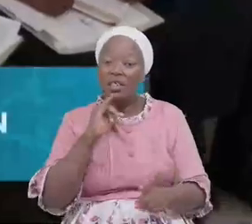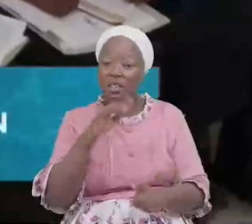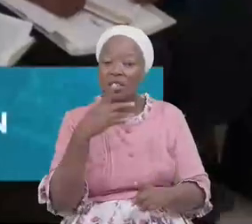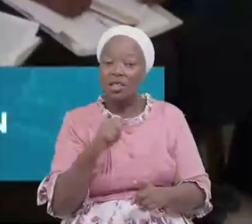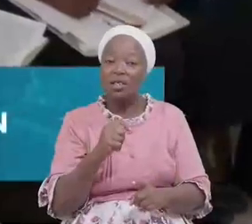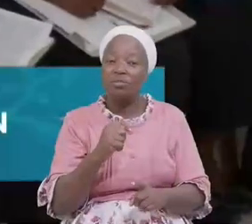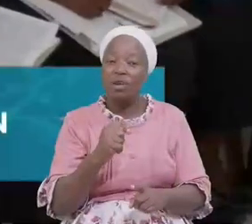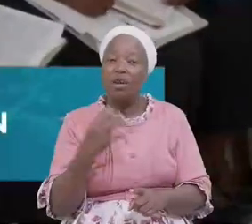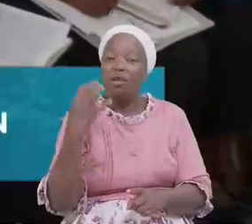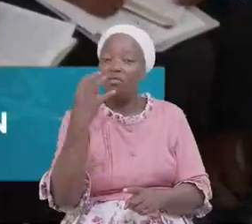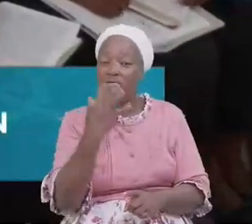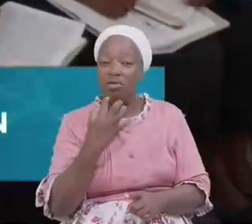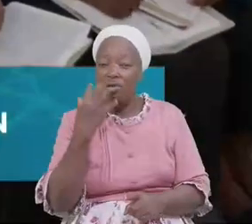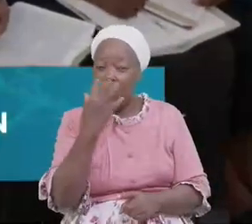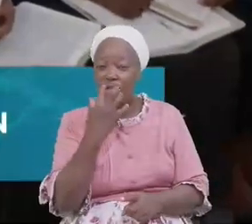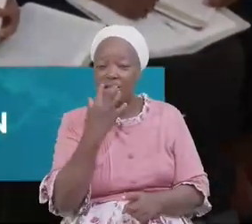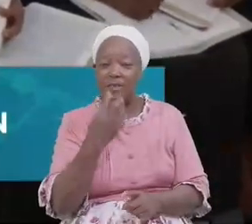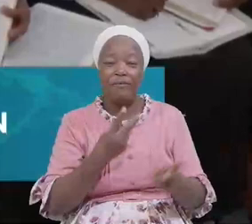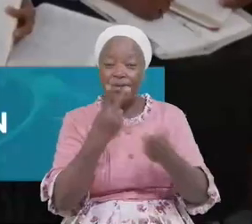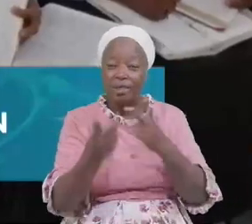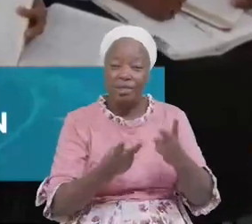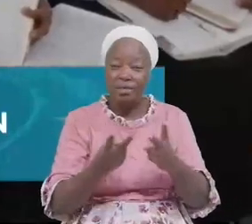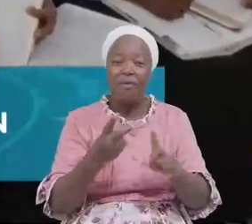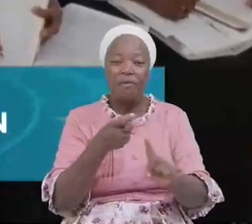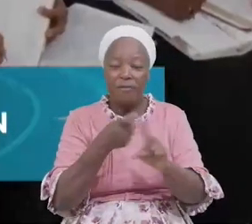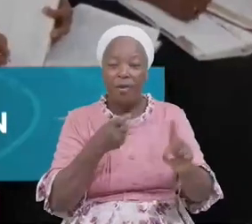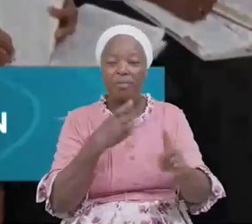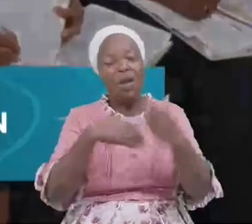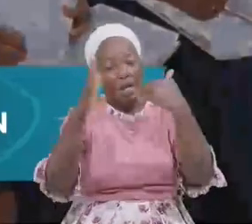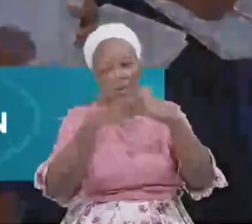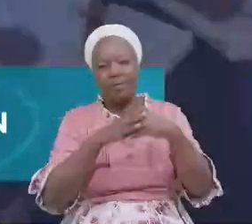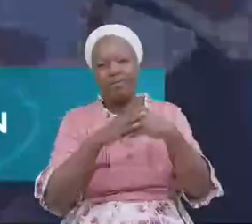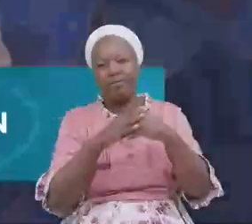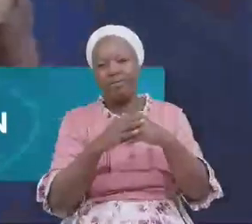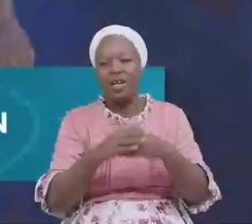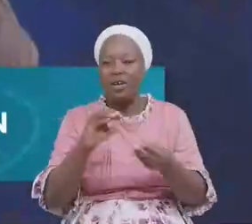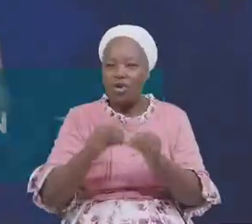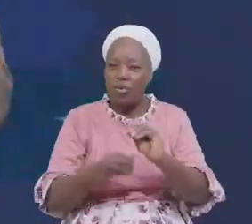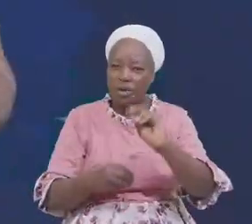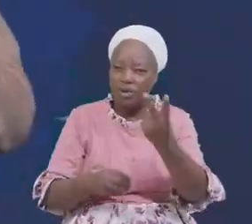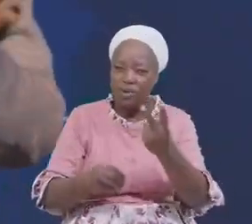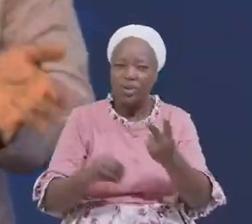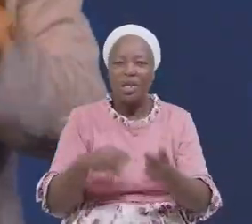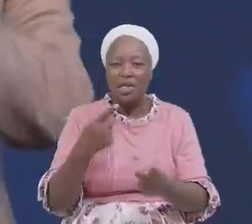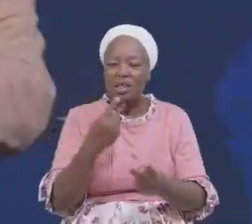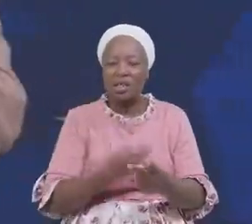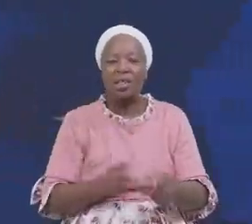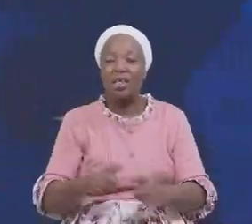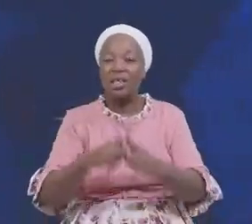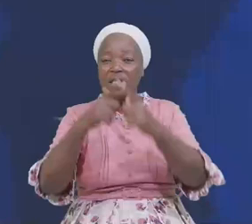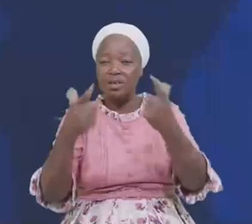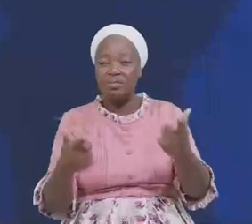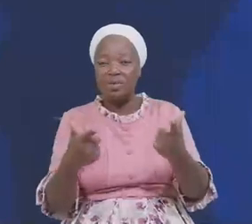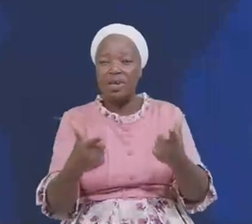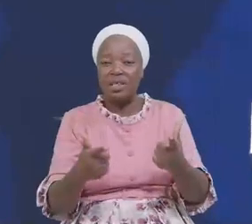Premièrement, la visitation glorieuse et rédemptrice venant du ciel.